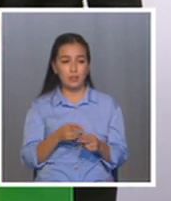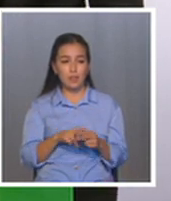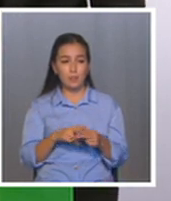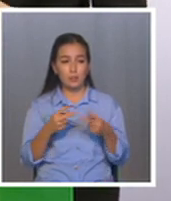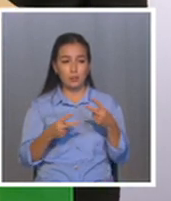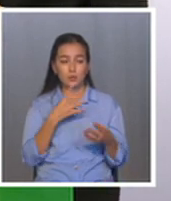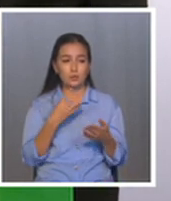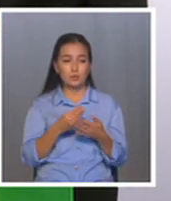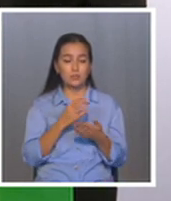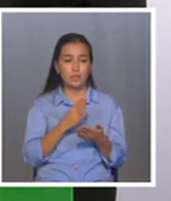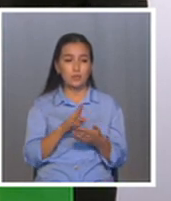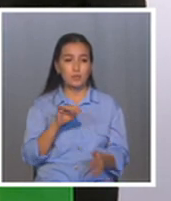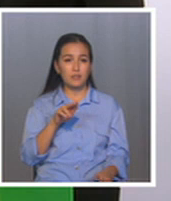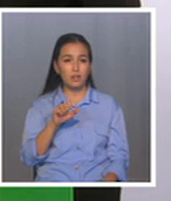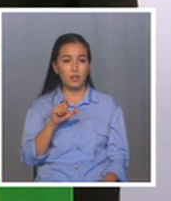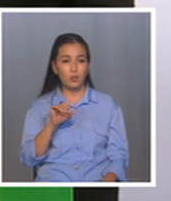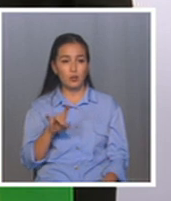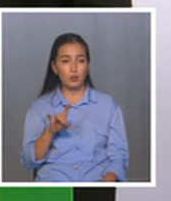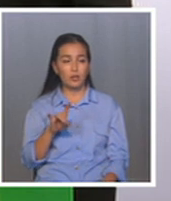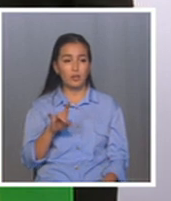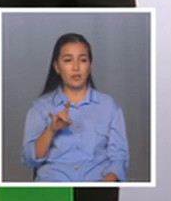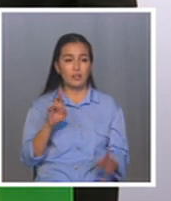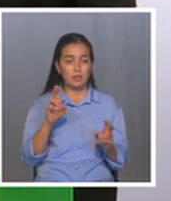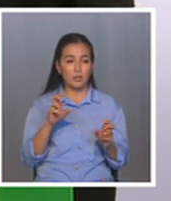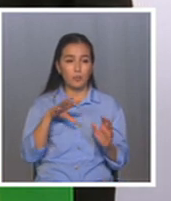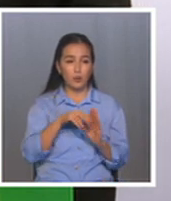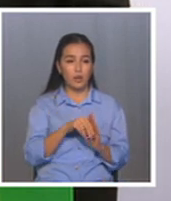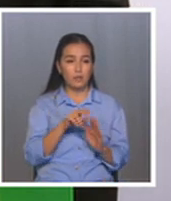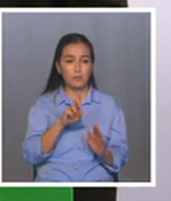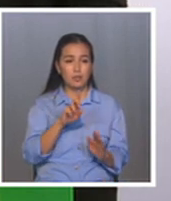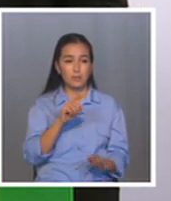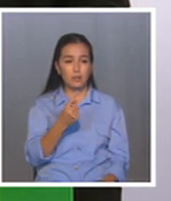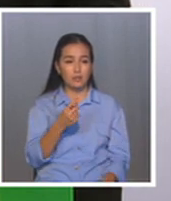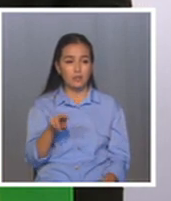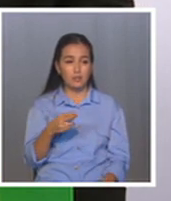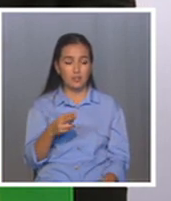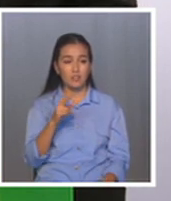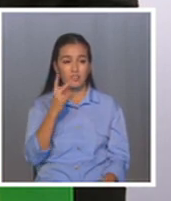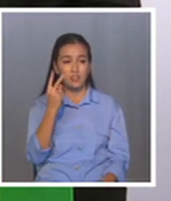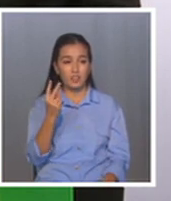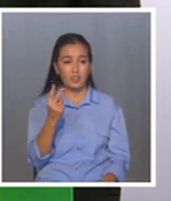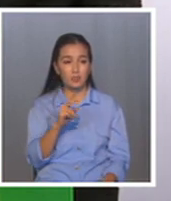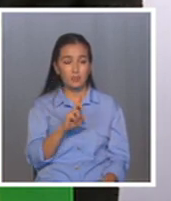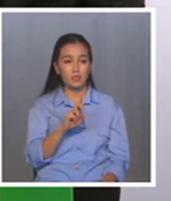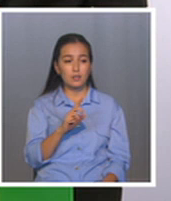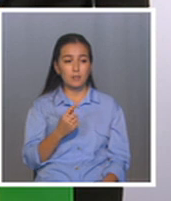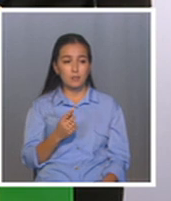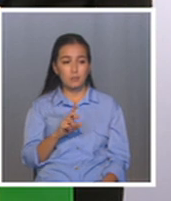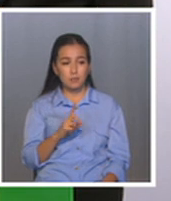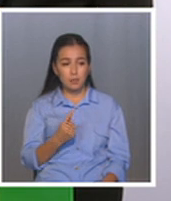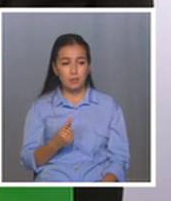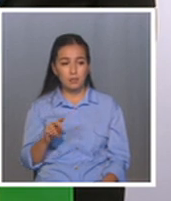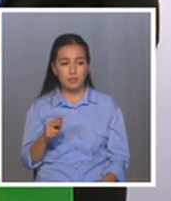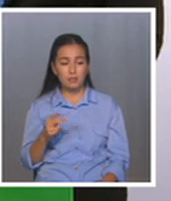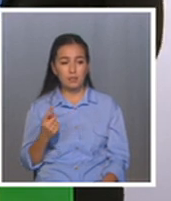болады. Пифагор теоремасы бойынша B1D-ның квадраты B1 мен B1-ның квадраттарының